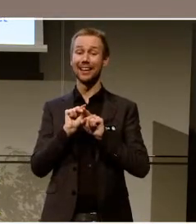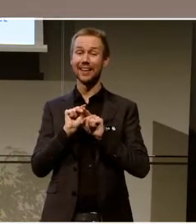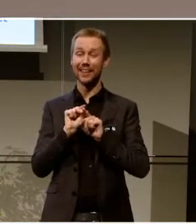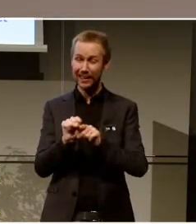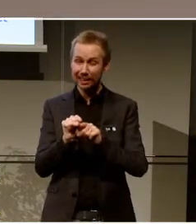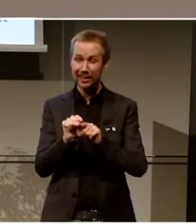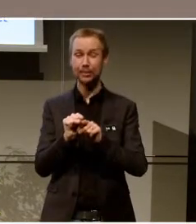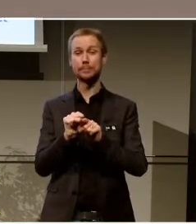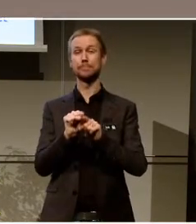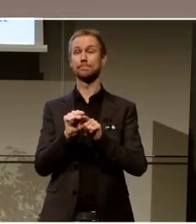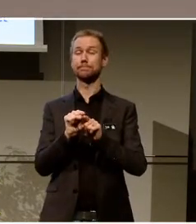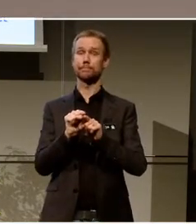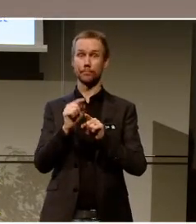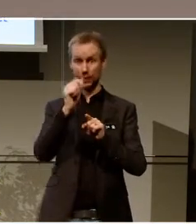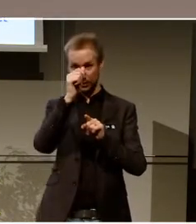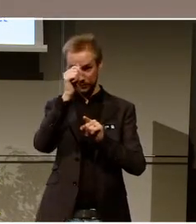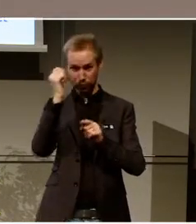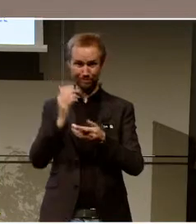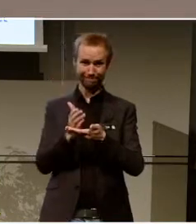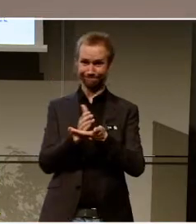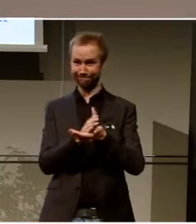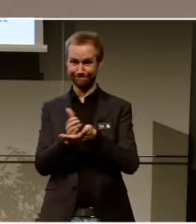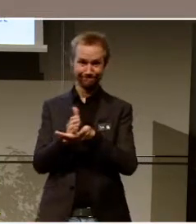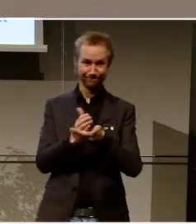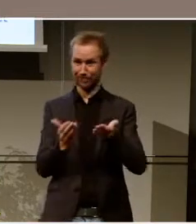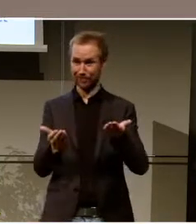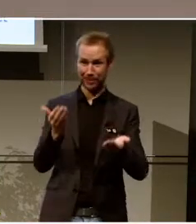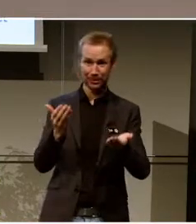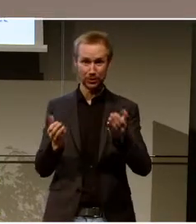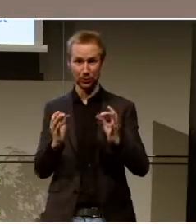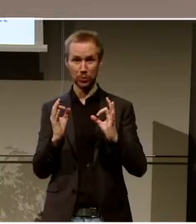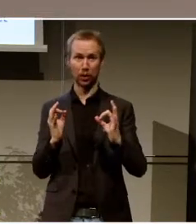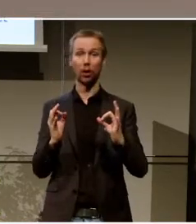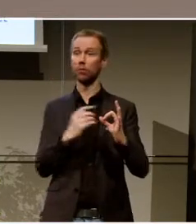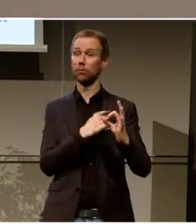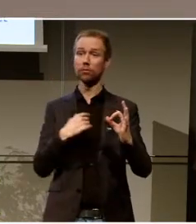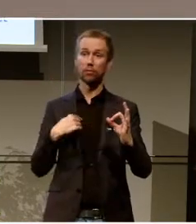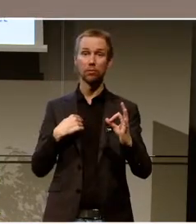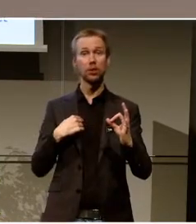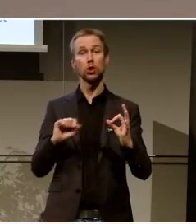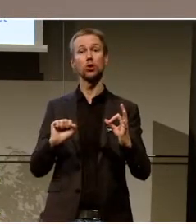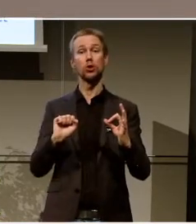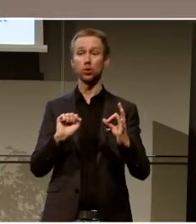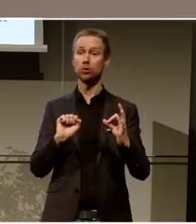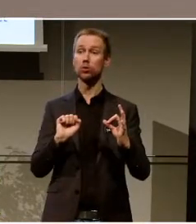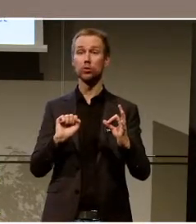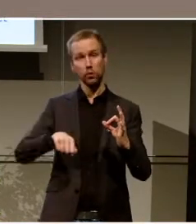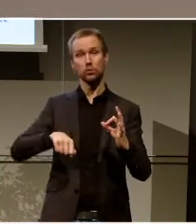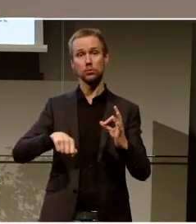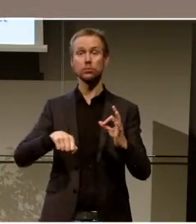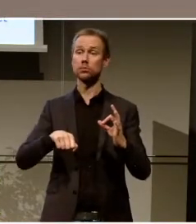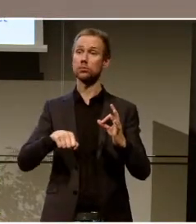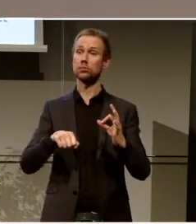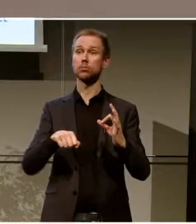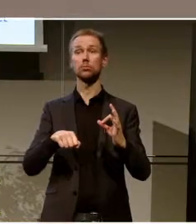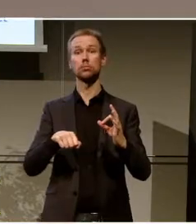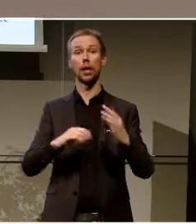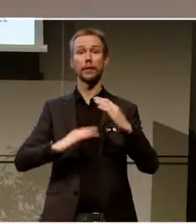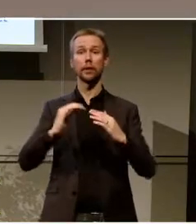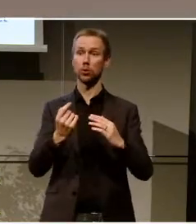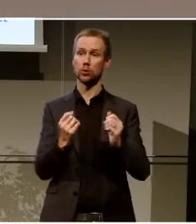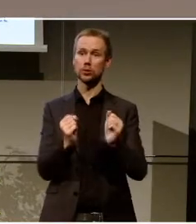jättesvår balansgång som vi måste hantera på något sätt. Det är lätt att backa för denna fråga, men